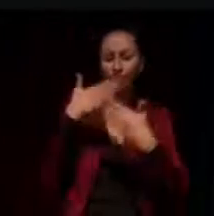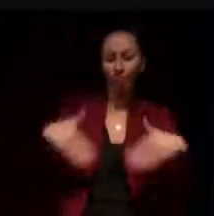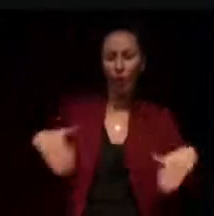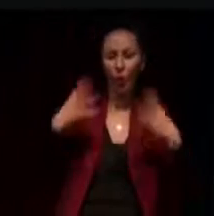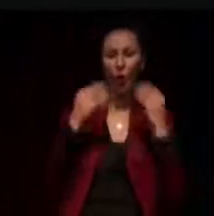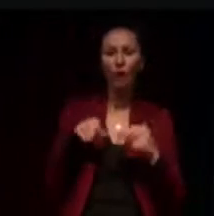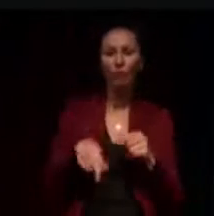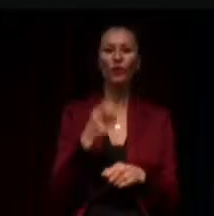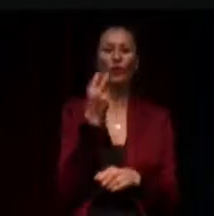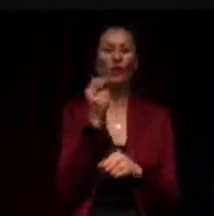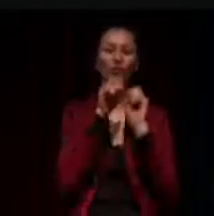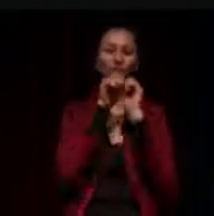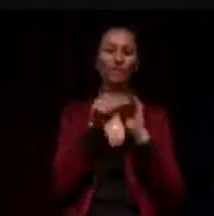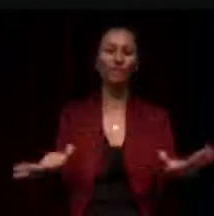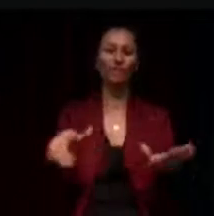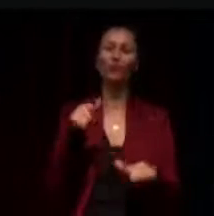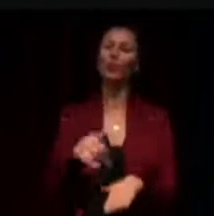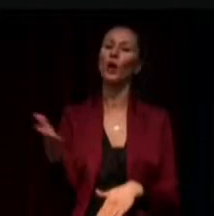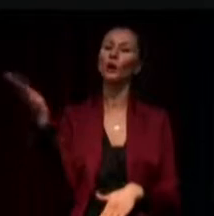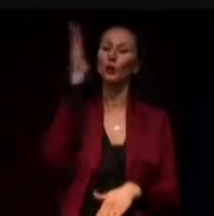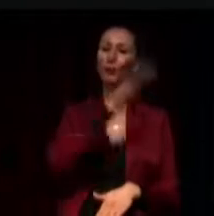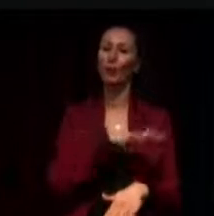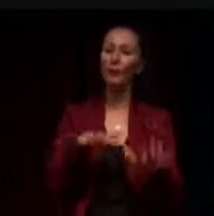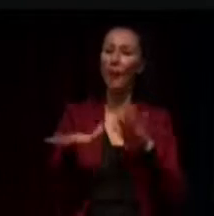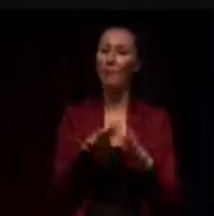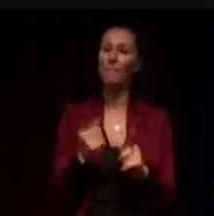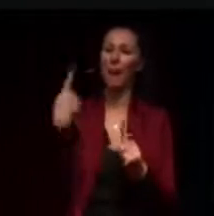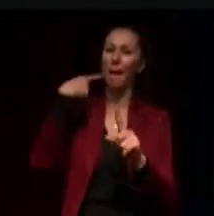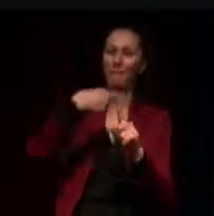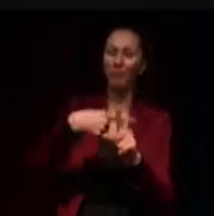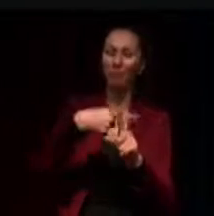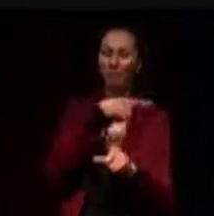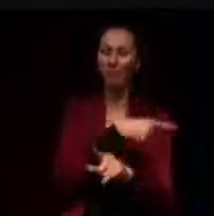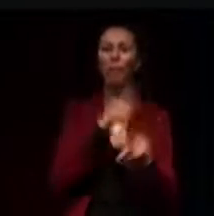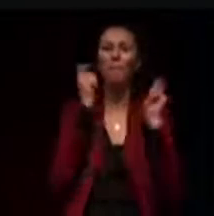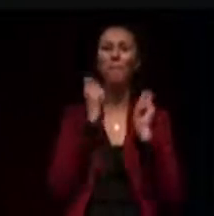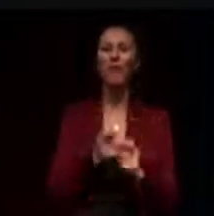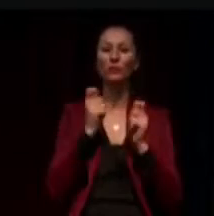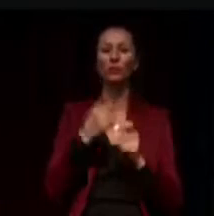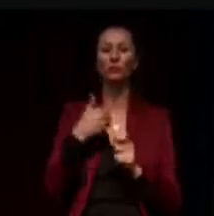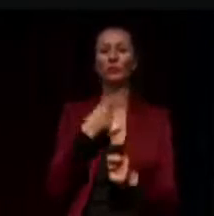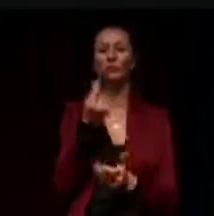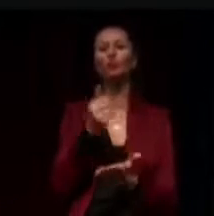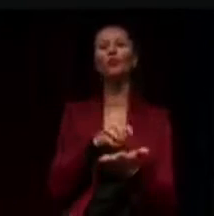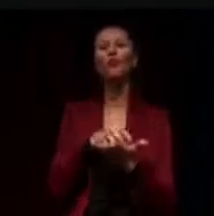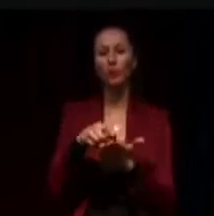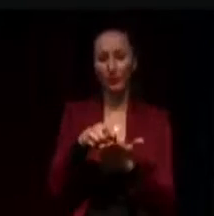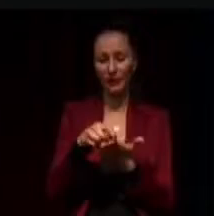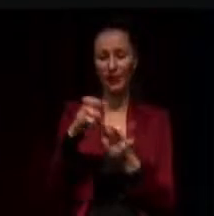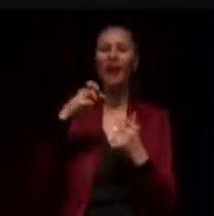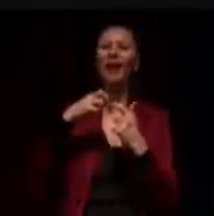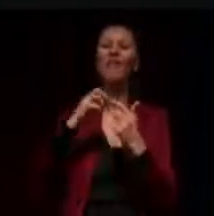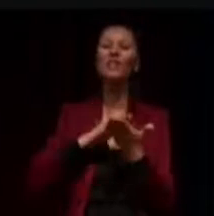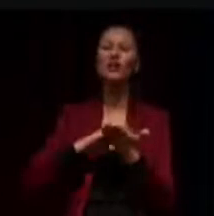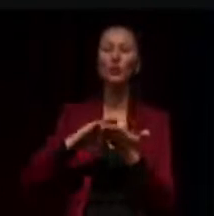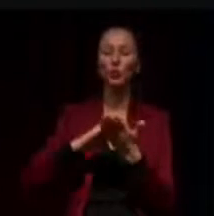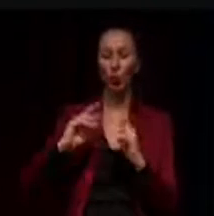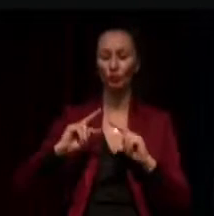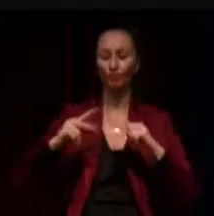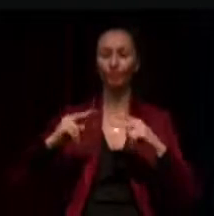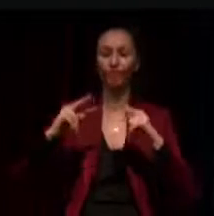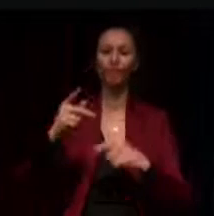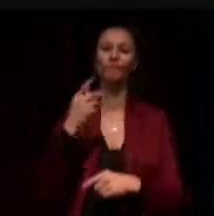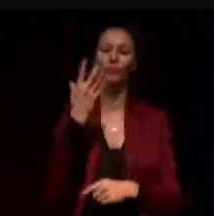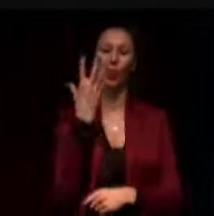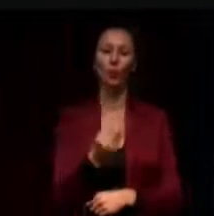alan bu salgın, bundan sonra meydana gelen deprem mecburen bizim bütçemizde de revizyonlara neden